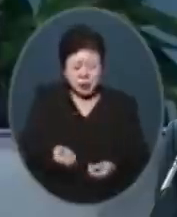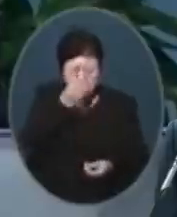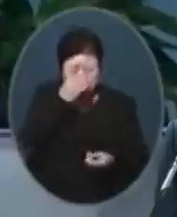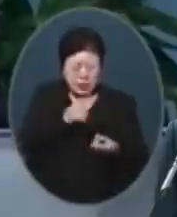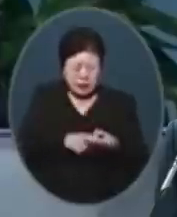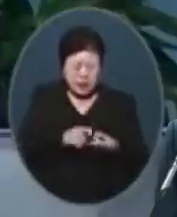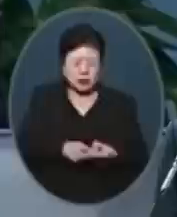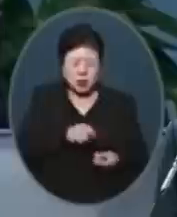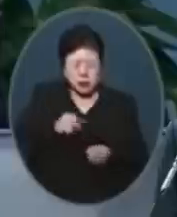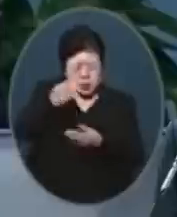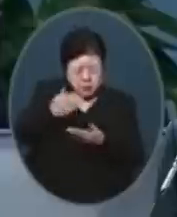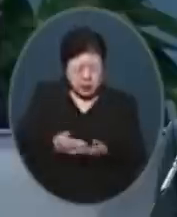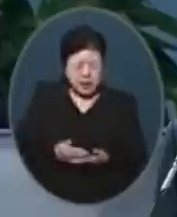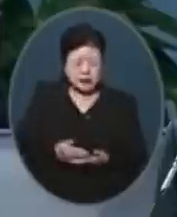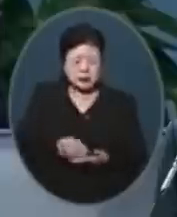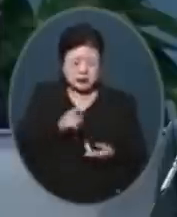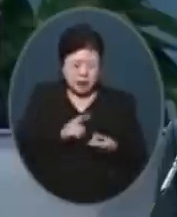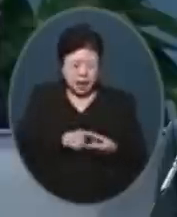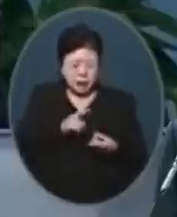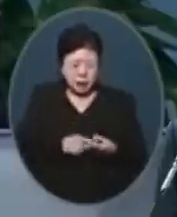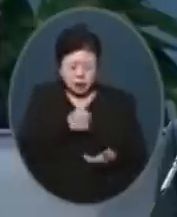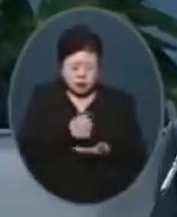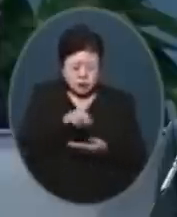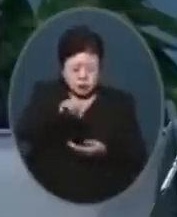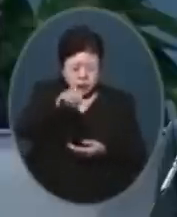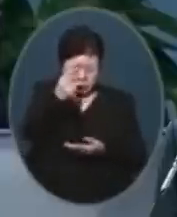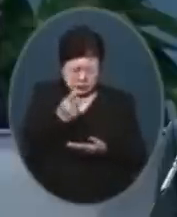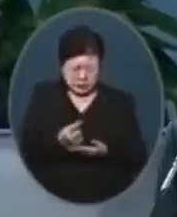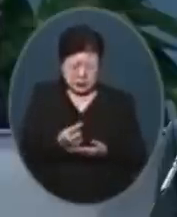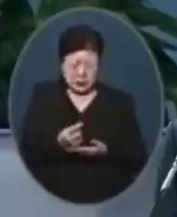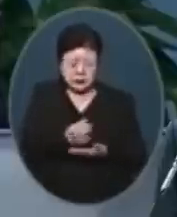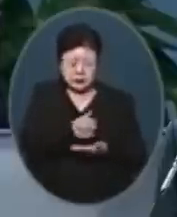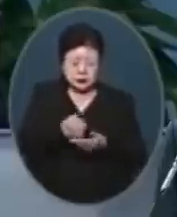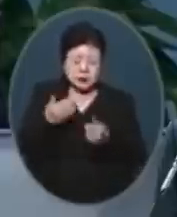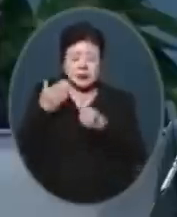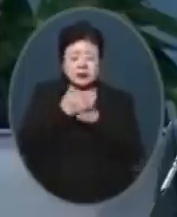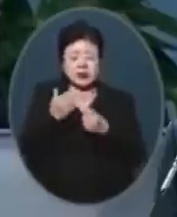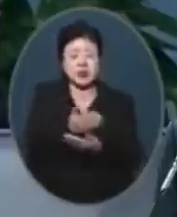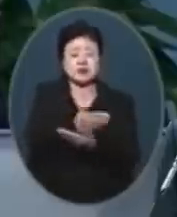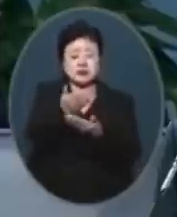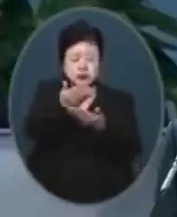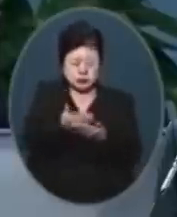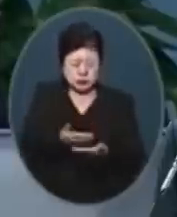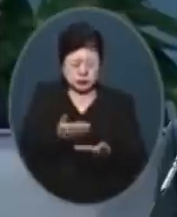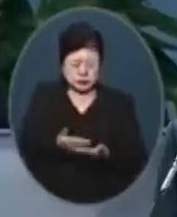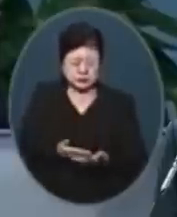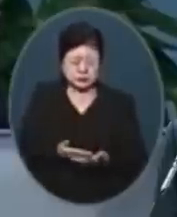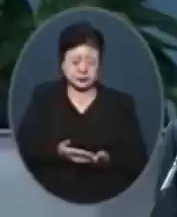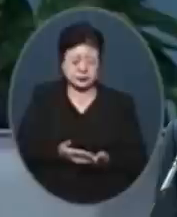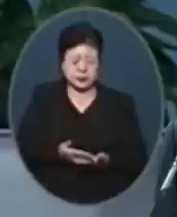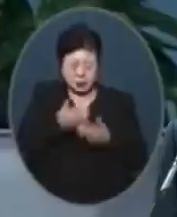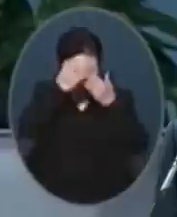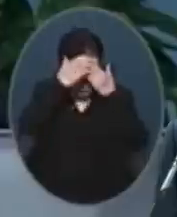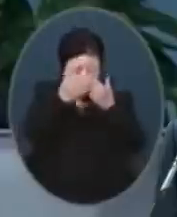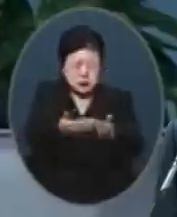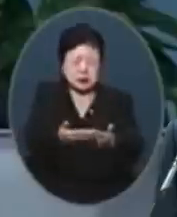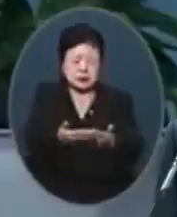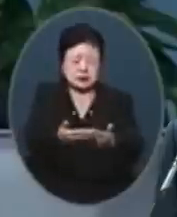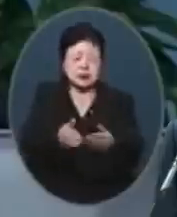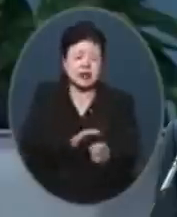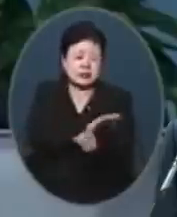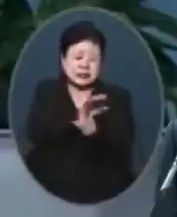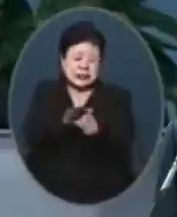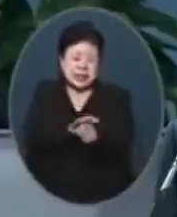그대로 버림받아야 될 그대로 주님께서 은혜를 베풀어서 공짜로